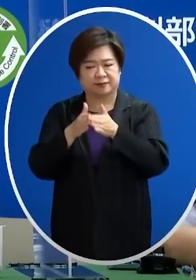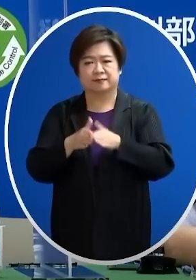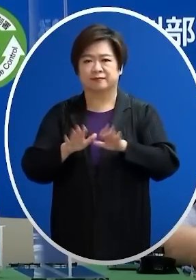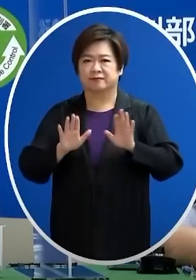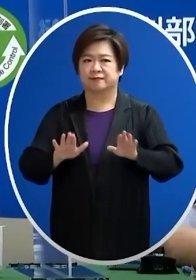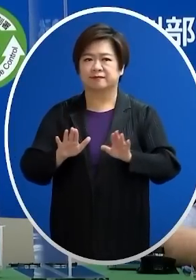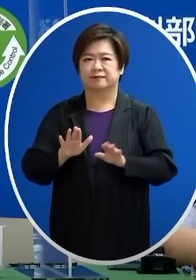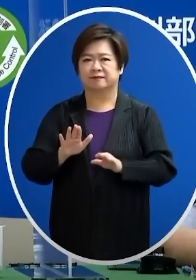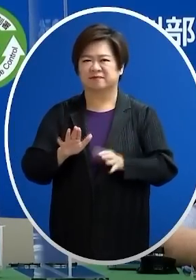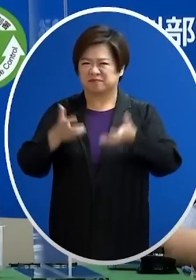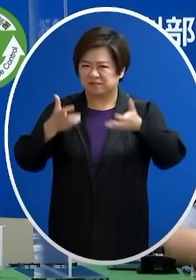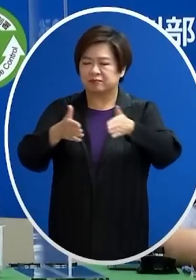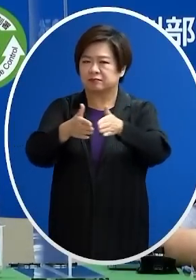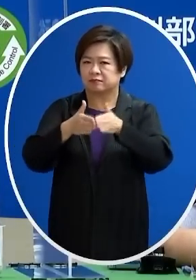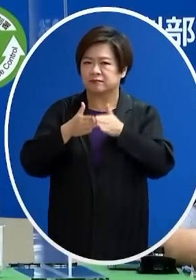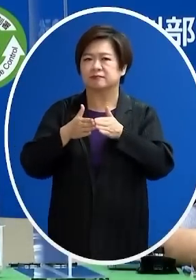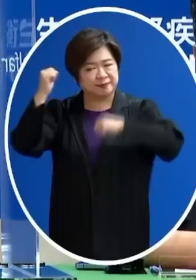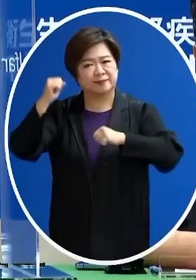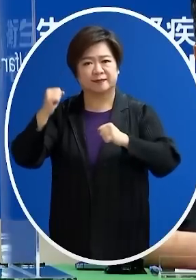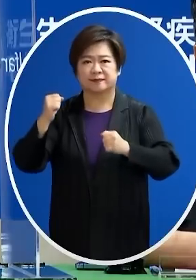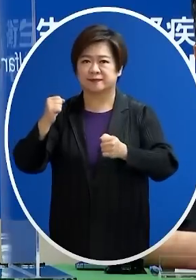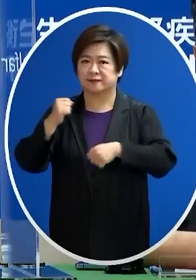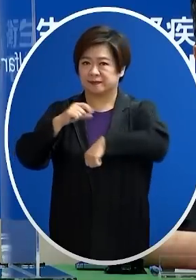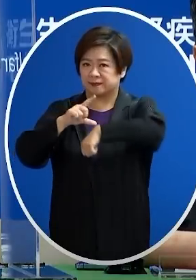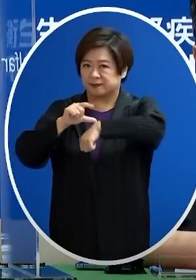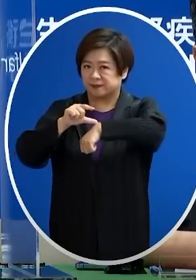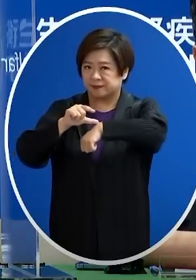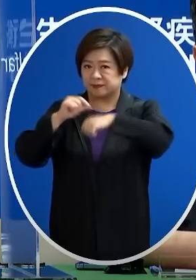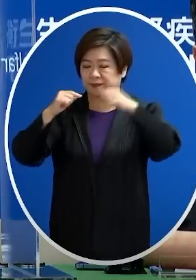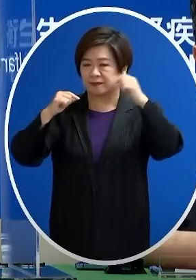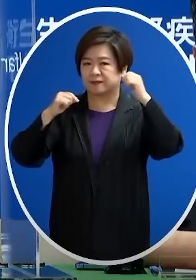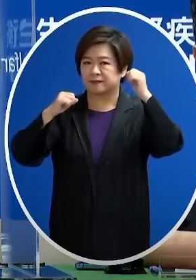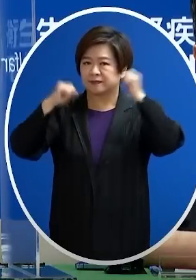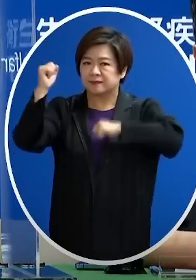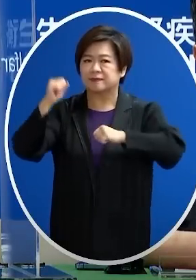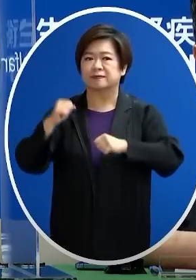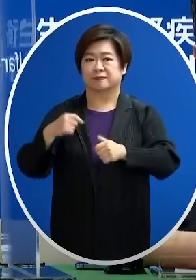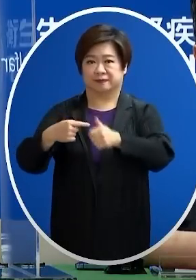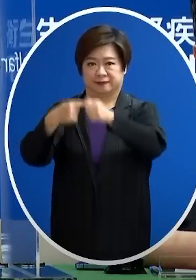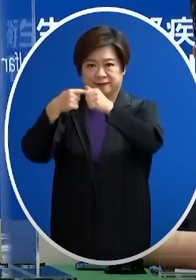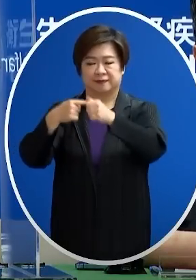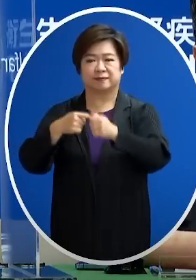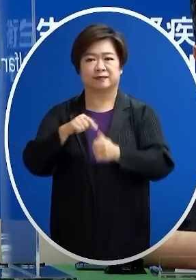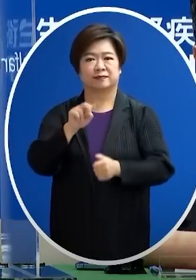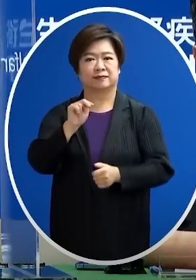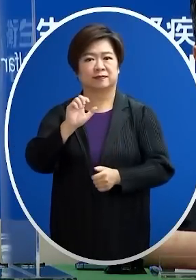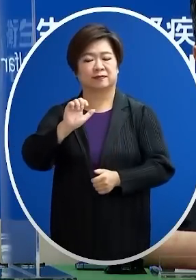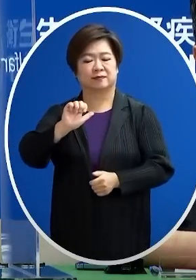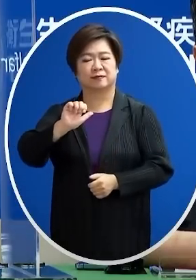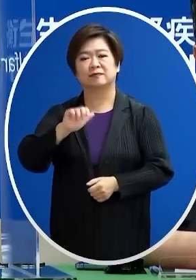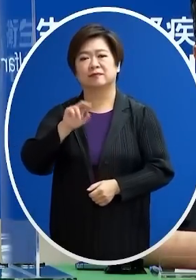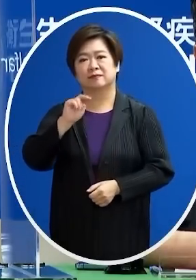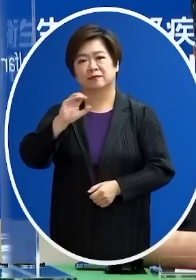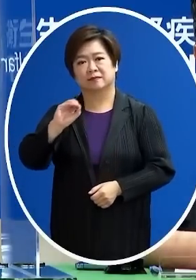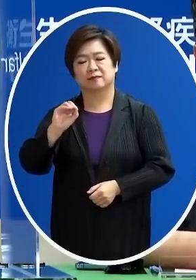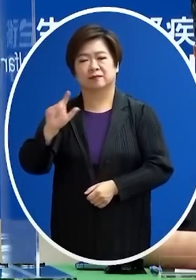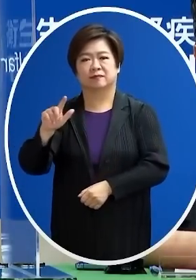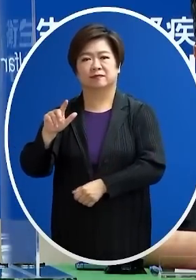的非常重要的这一里路。明天上午有首批的 Novavax 的疫